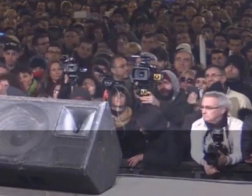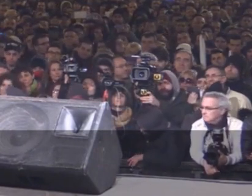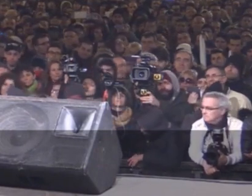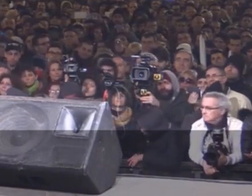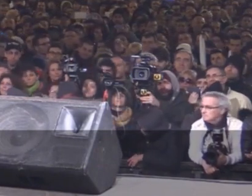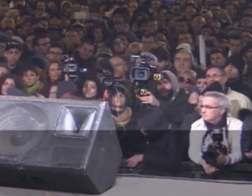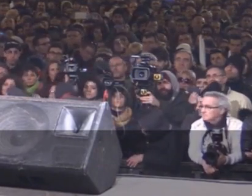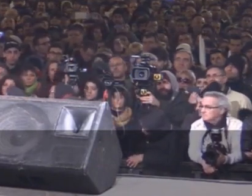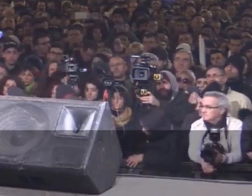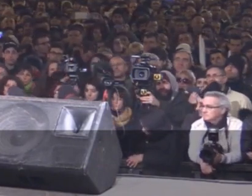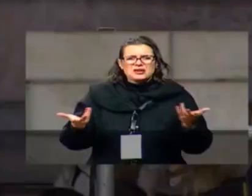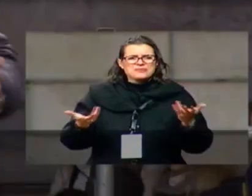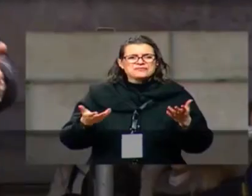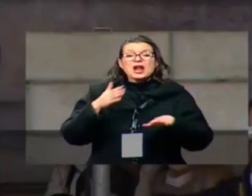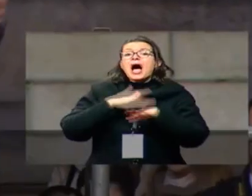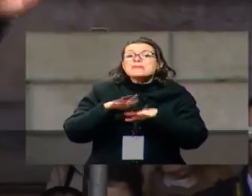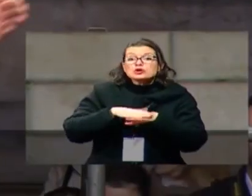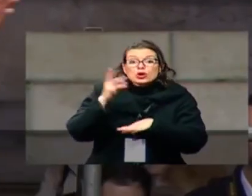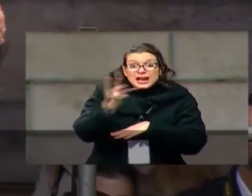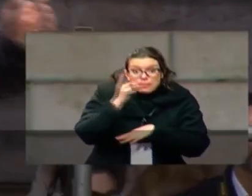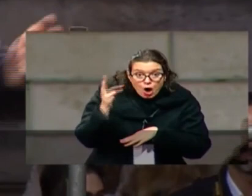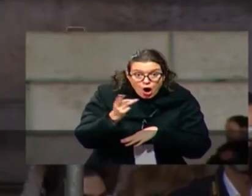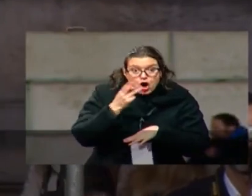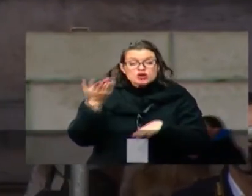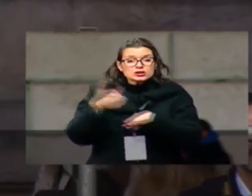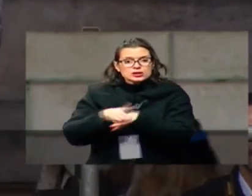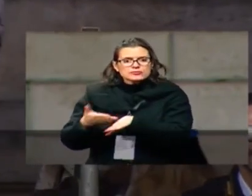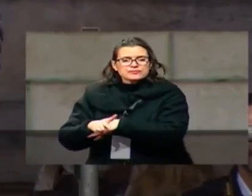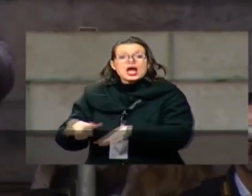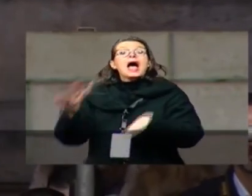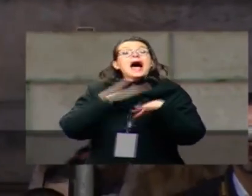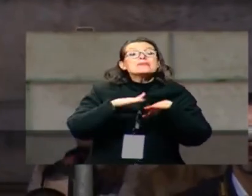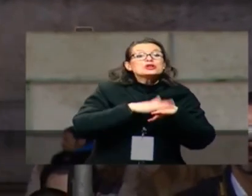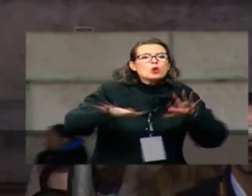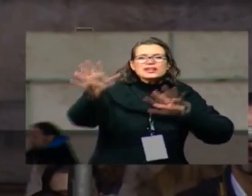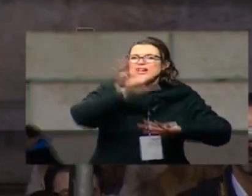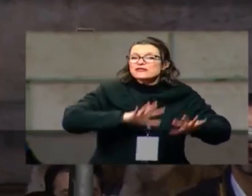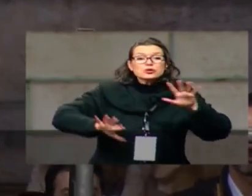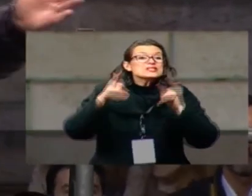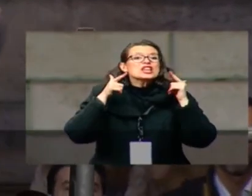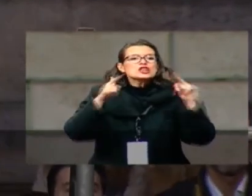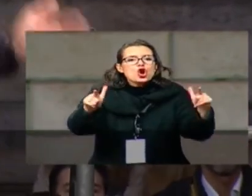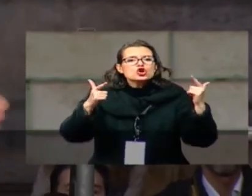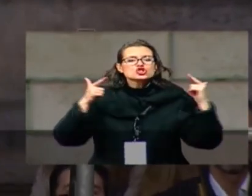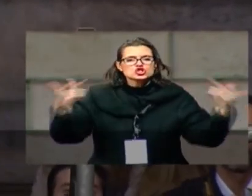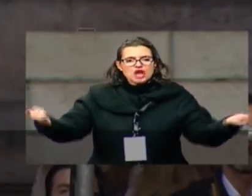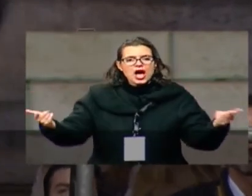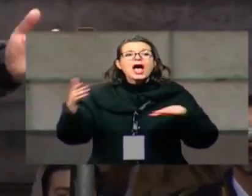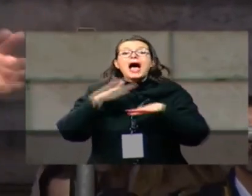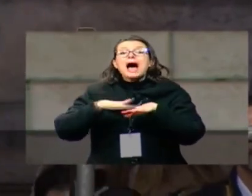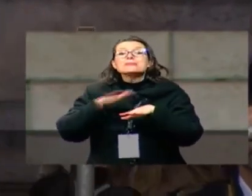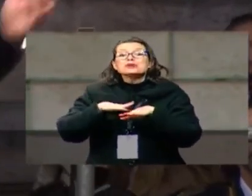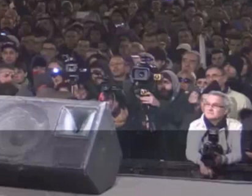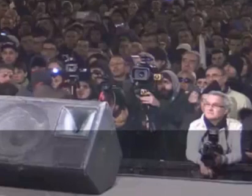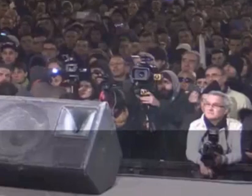stiamo abituando alle morti in diretta ci stiamo abituando a questa informazione che disinforma ci stiamo abituando alla bruttezza